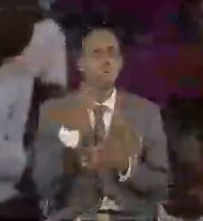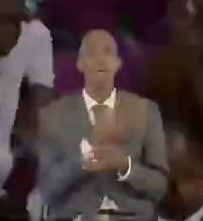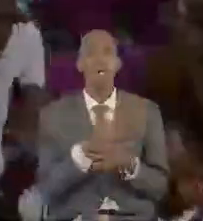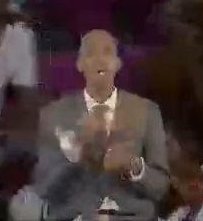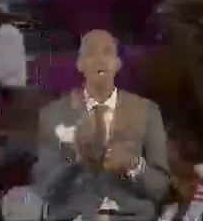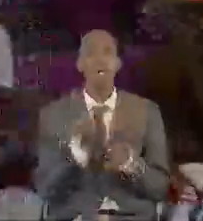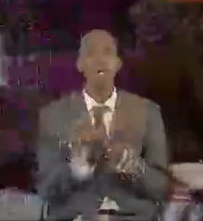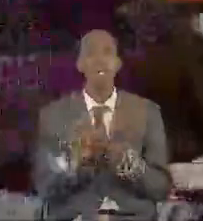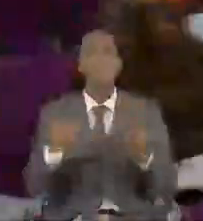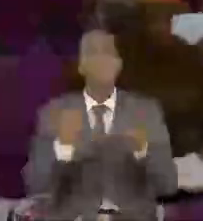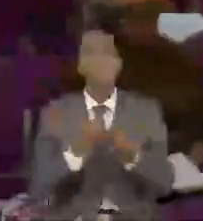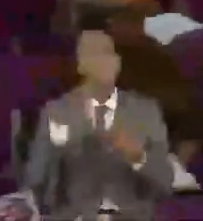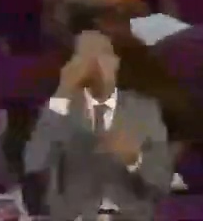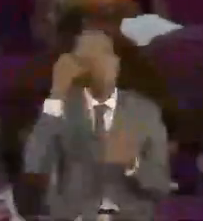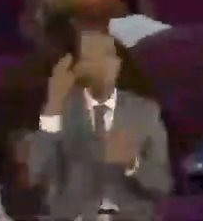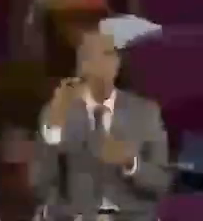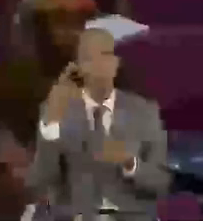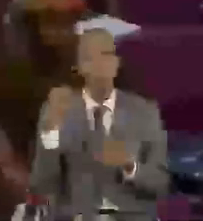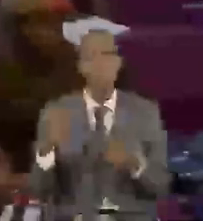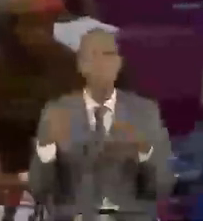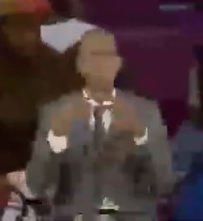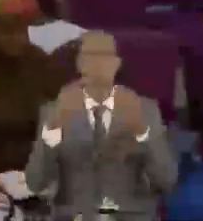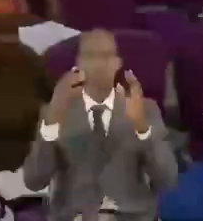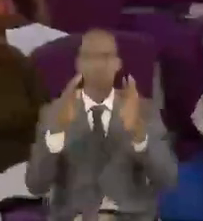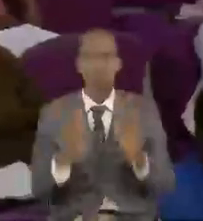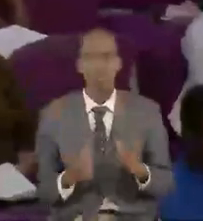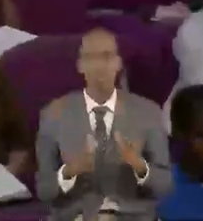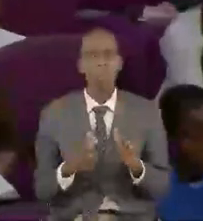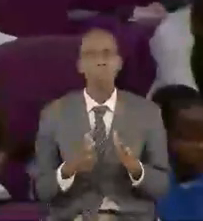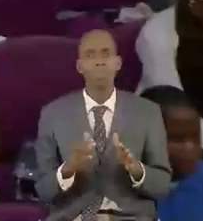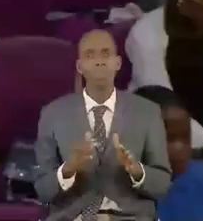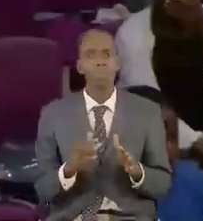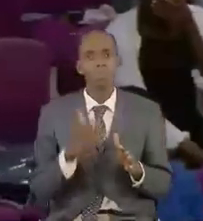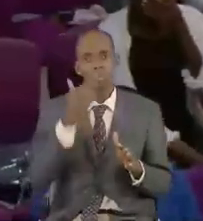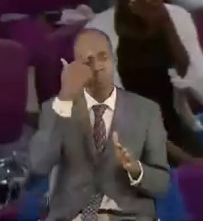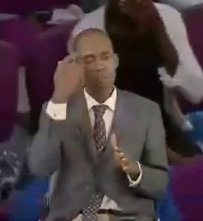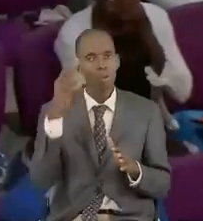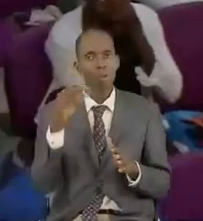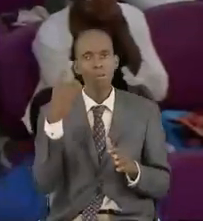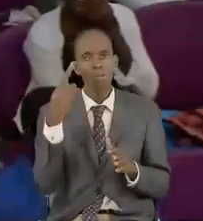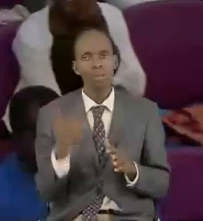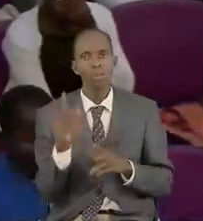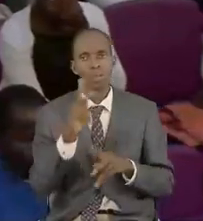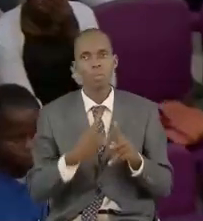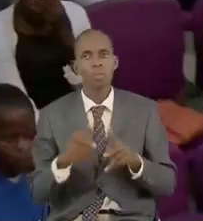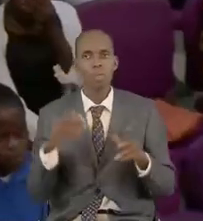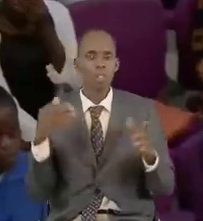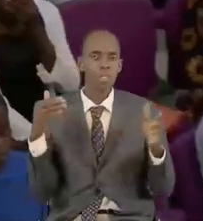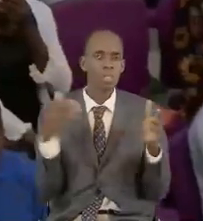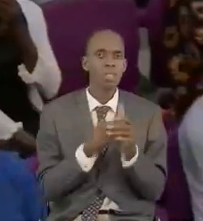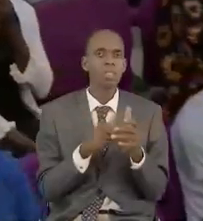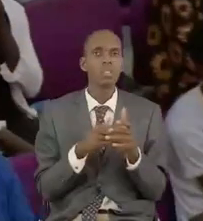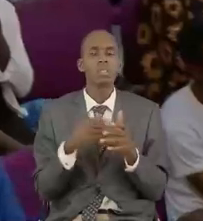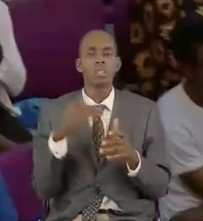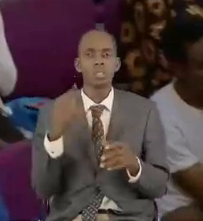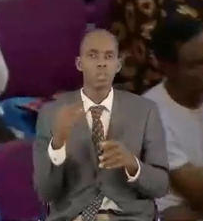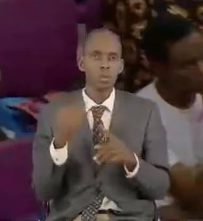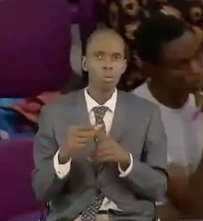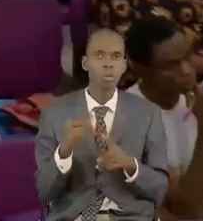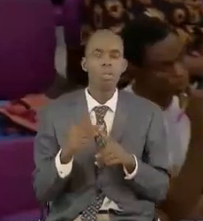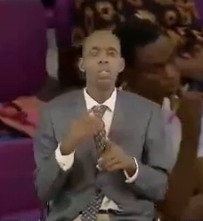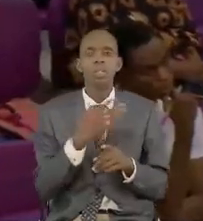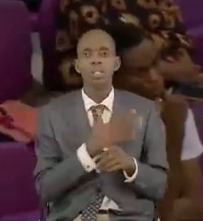dit tant bien même l'opposition sera là quand bien même la contradiction sera